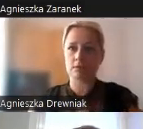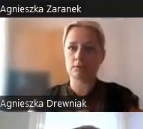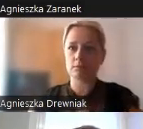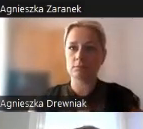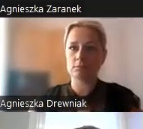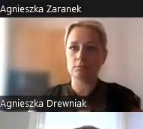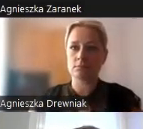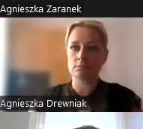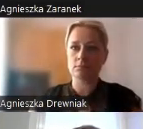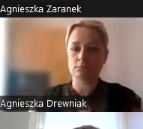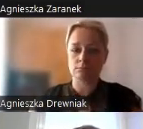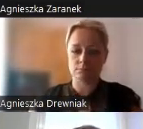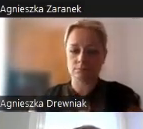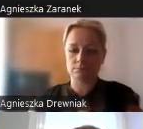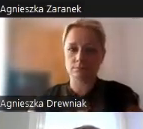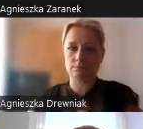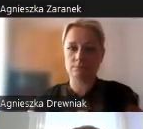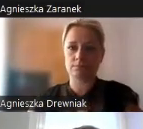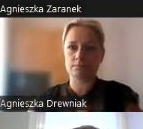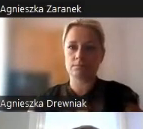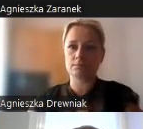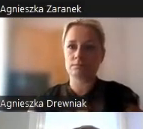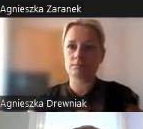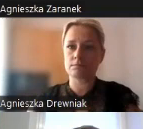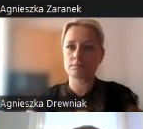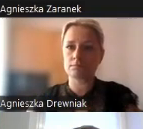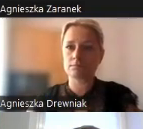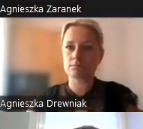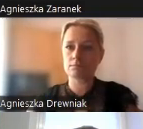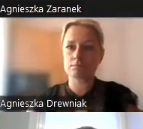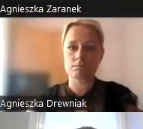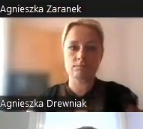dla uczniów